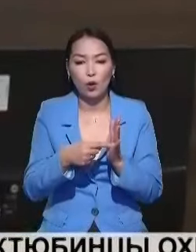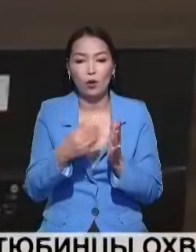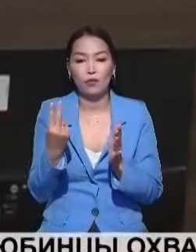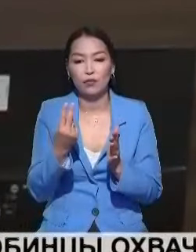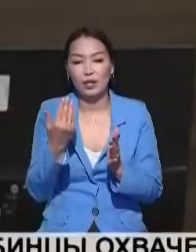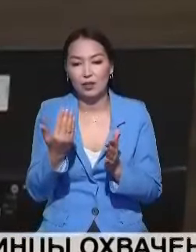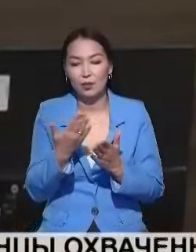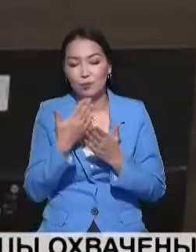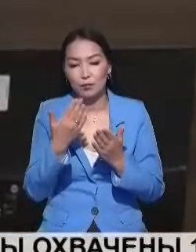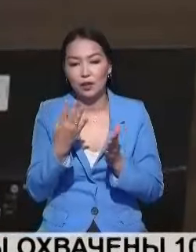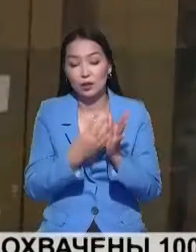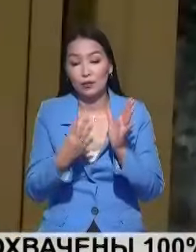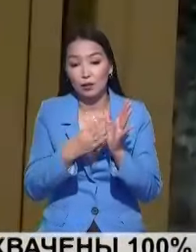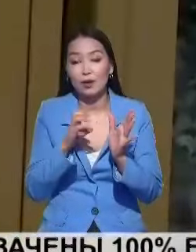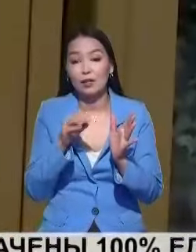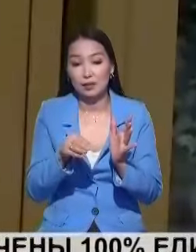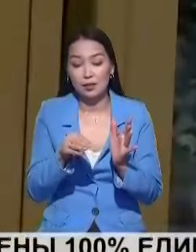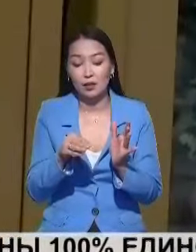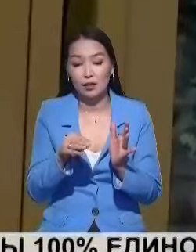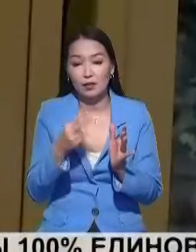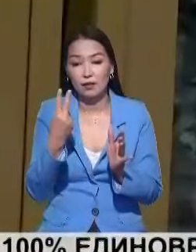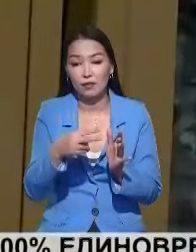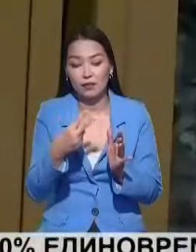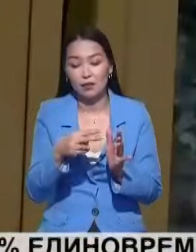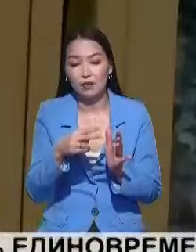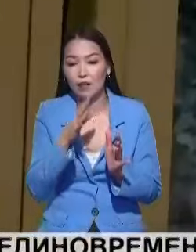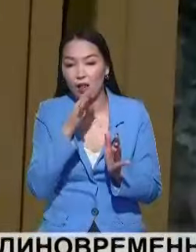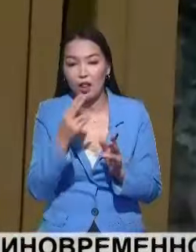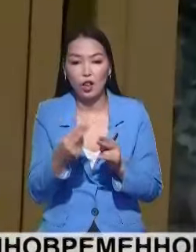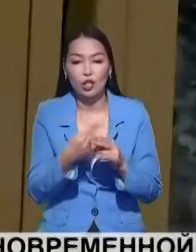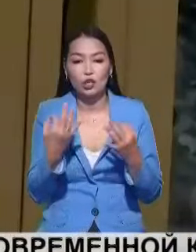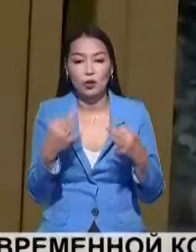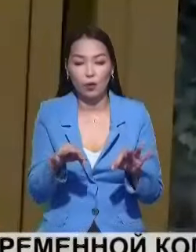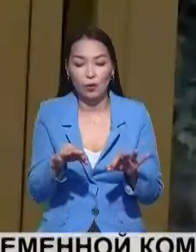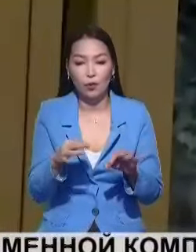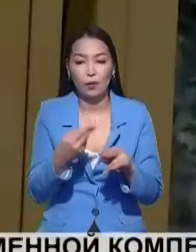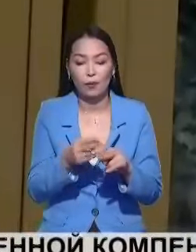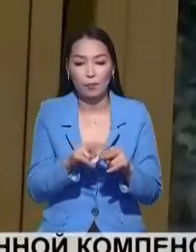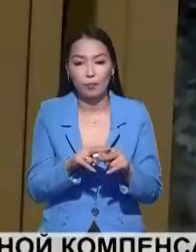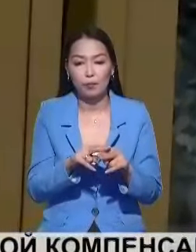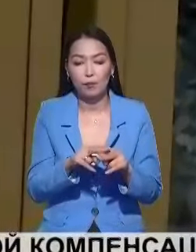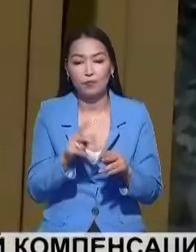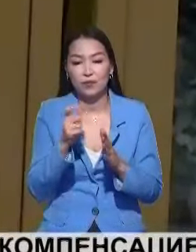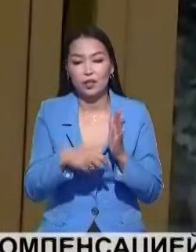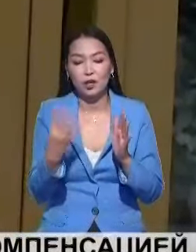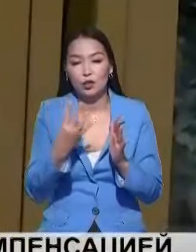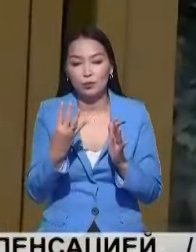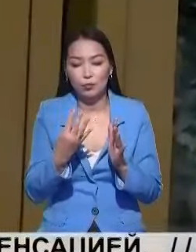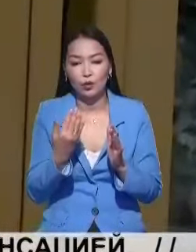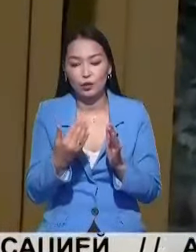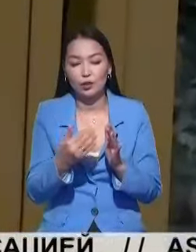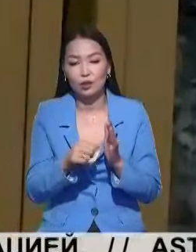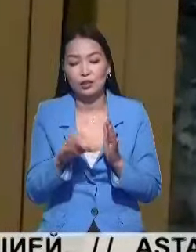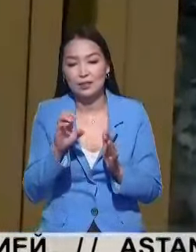статьи 99 Уголовного кодекса 20 лет лишения свободы. В соответствии с частью 4 статьи 58